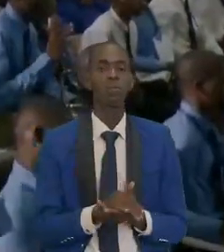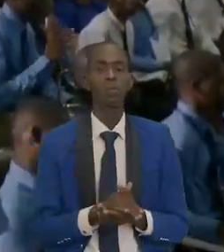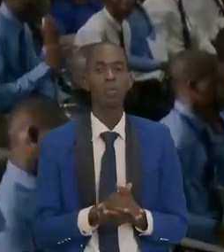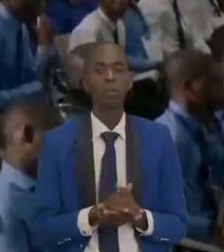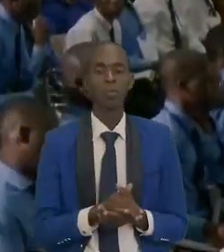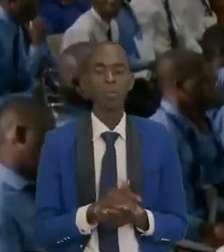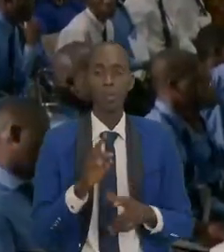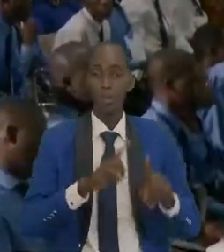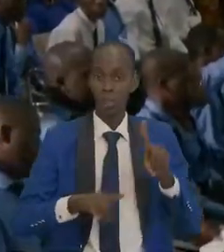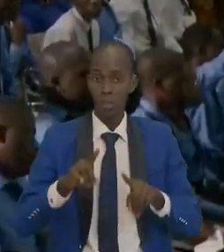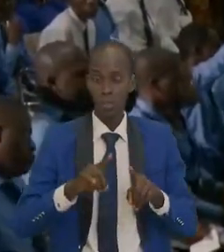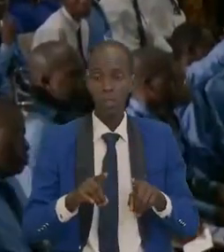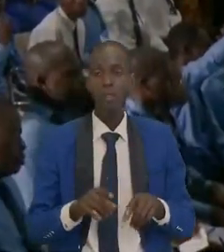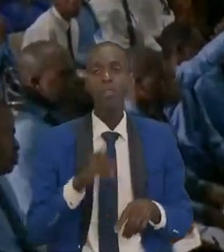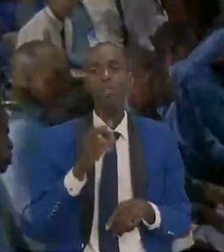Tu vas traverser.